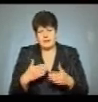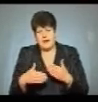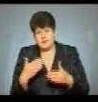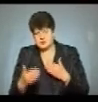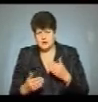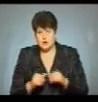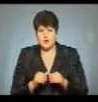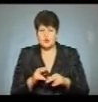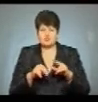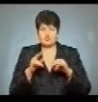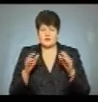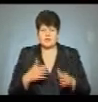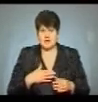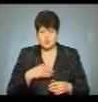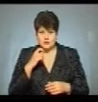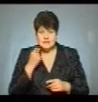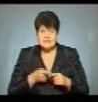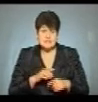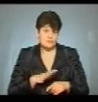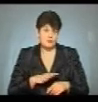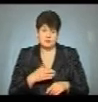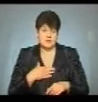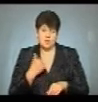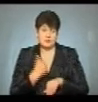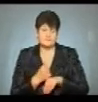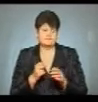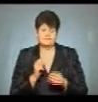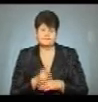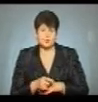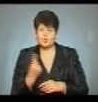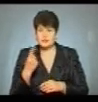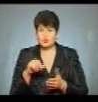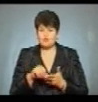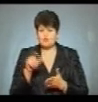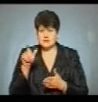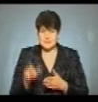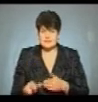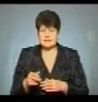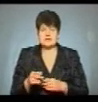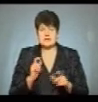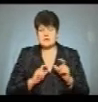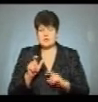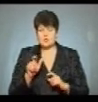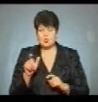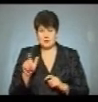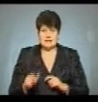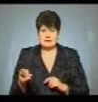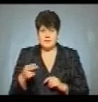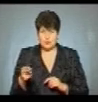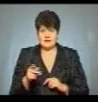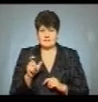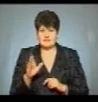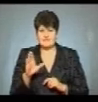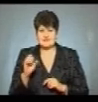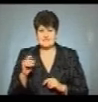розбудовувати нашу країну. Тому, власне, це був мій основний меседж. Один з учасників форуму – студент з Маріуполя Євген Васильєв. Це